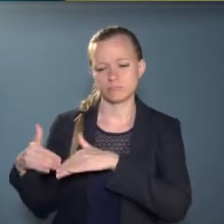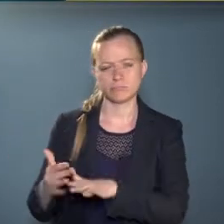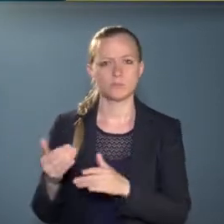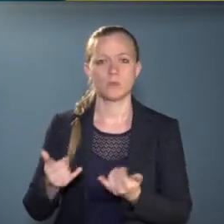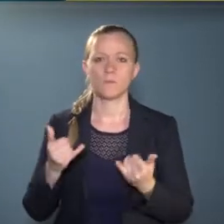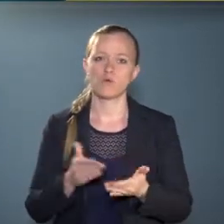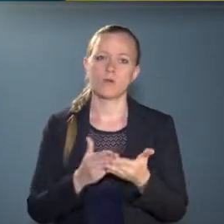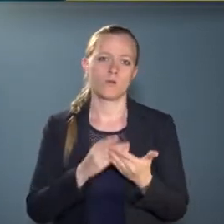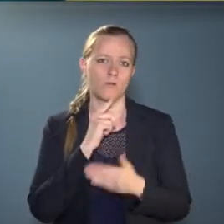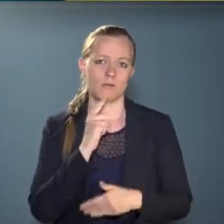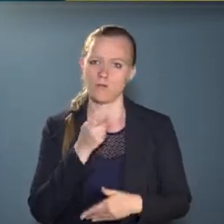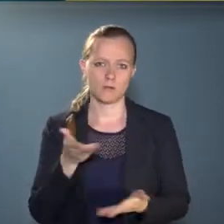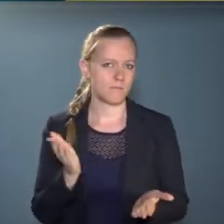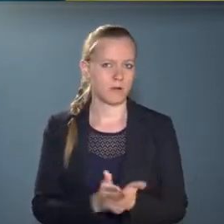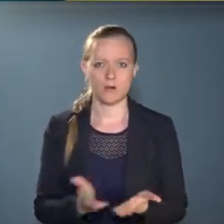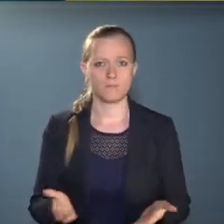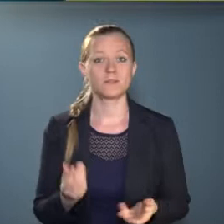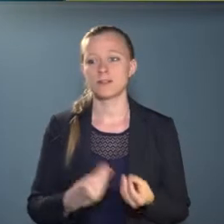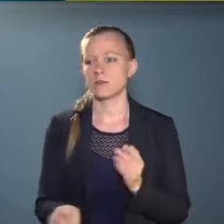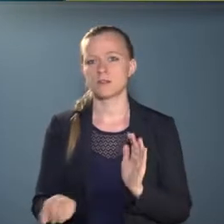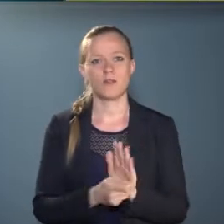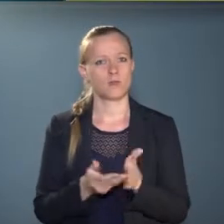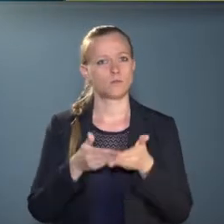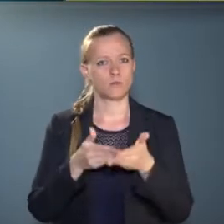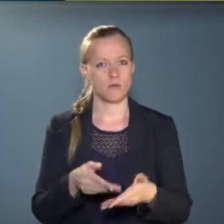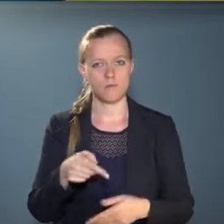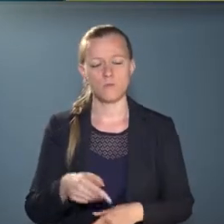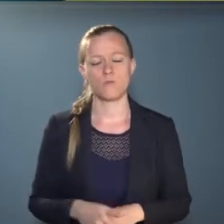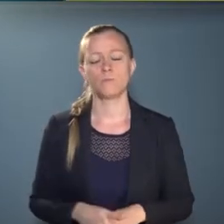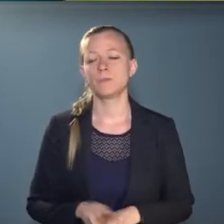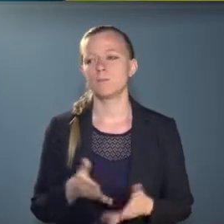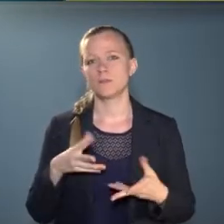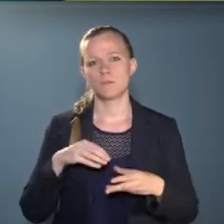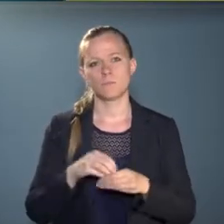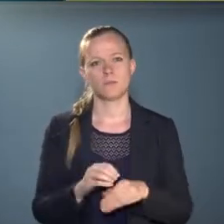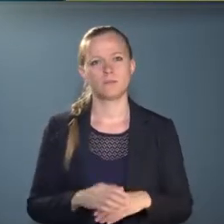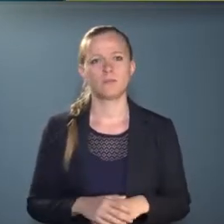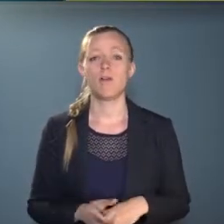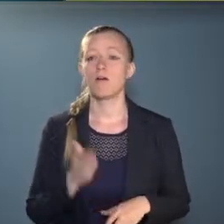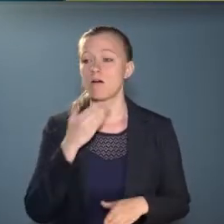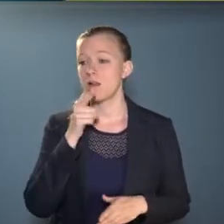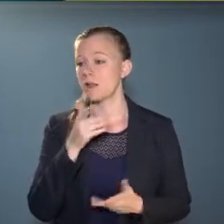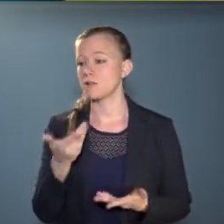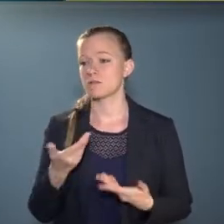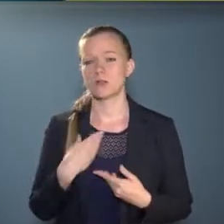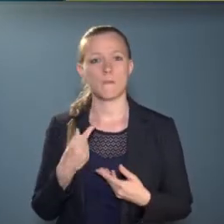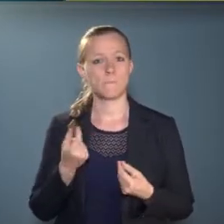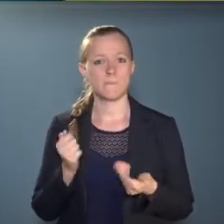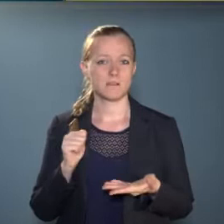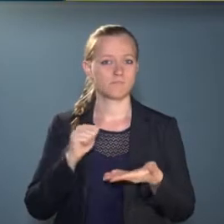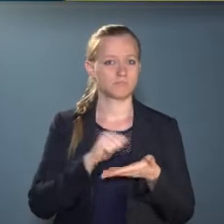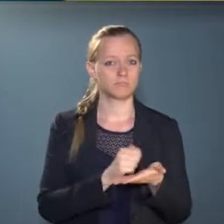jelenleg a mi hajóink nem alkalmasak, nem is ezért vettük őket, de bízom benne, hogy ha kapunk pénzt beszerzésekre, akkor ezt a